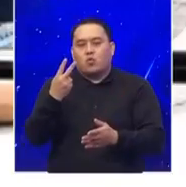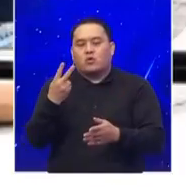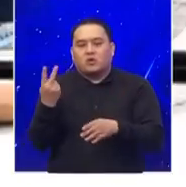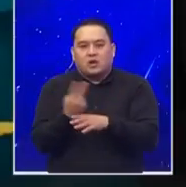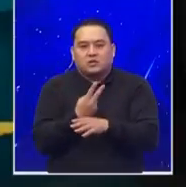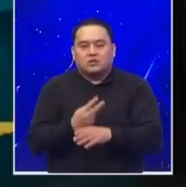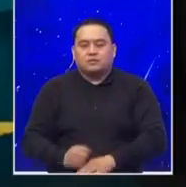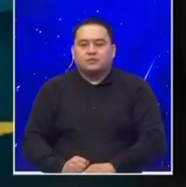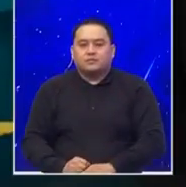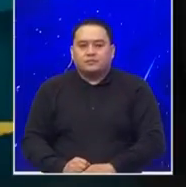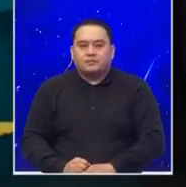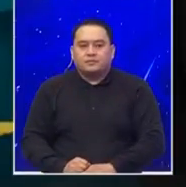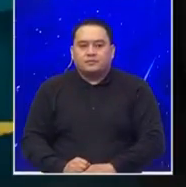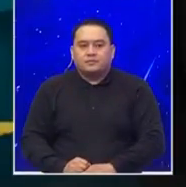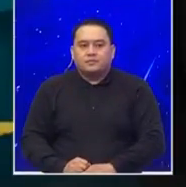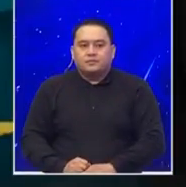сроков.